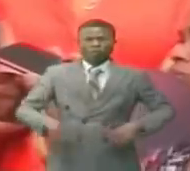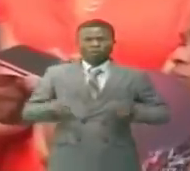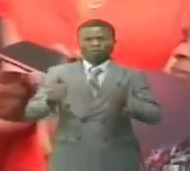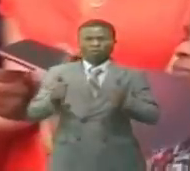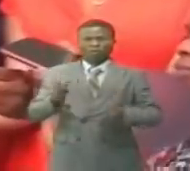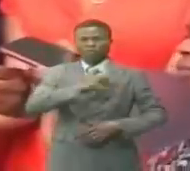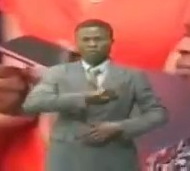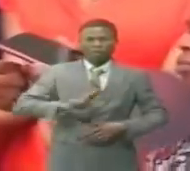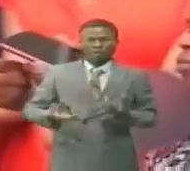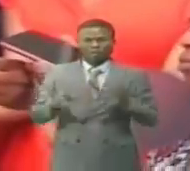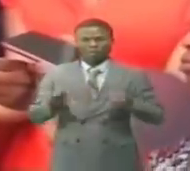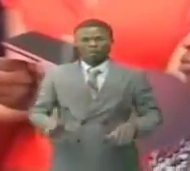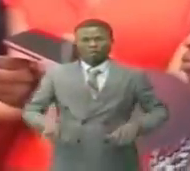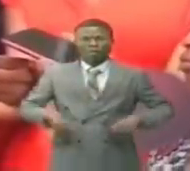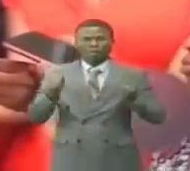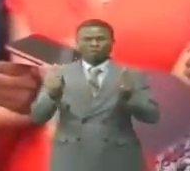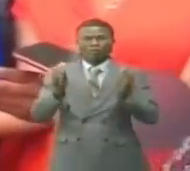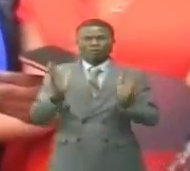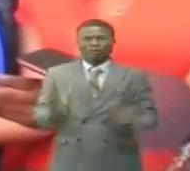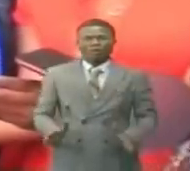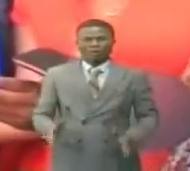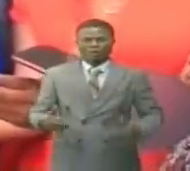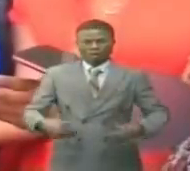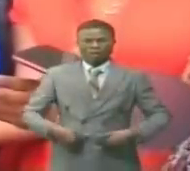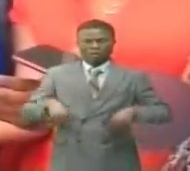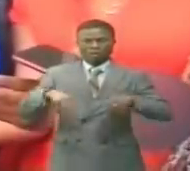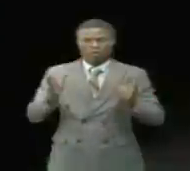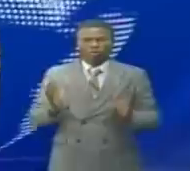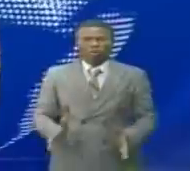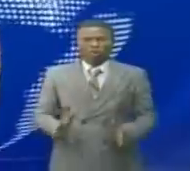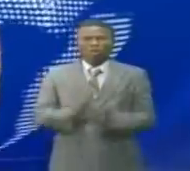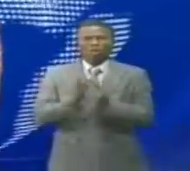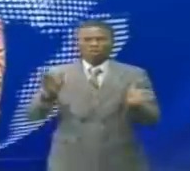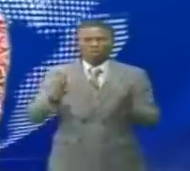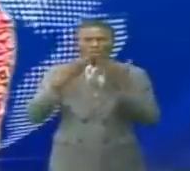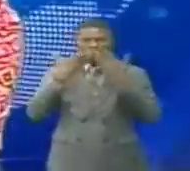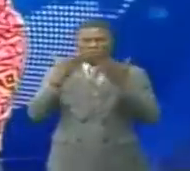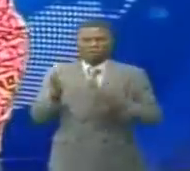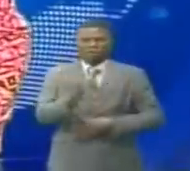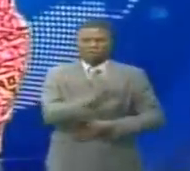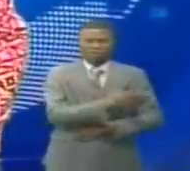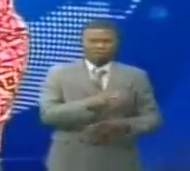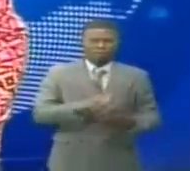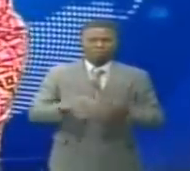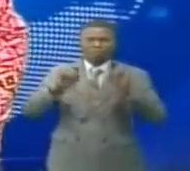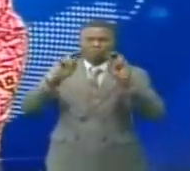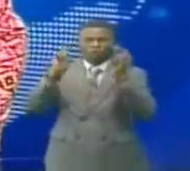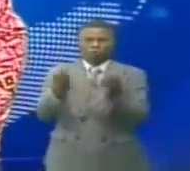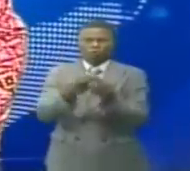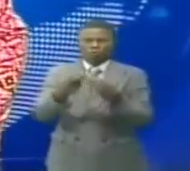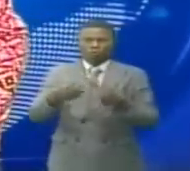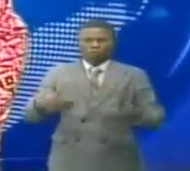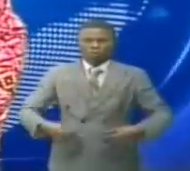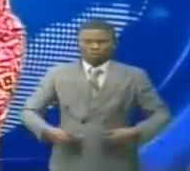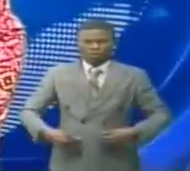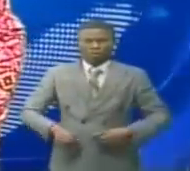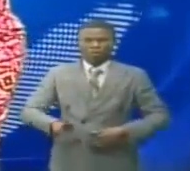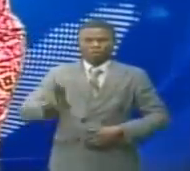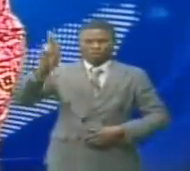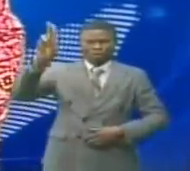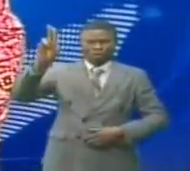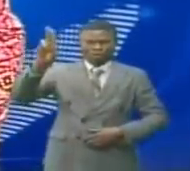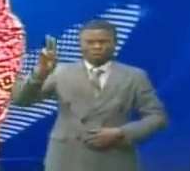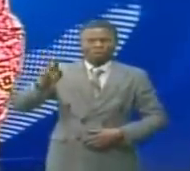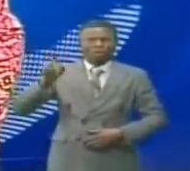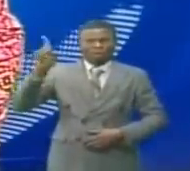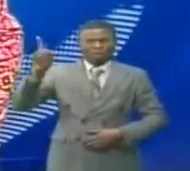République démocratique du Congo, que vive la jeunesse congolaise. Et la Ligue des jeunes de l'UDPS Fédération de la Lukunga,